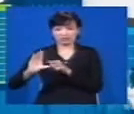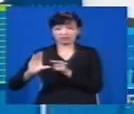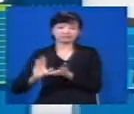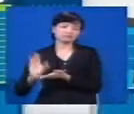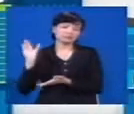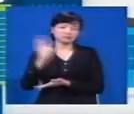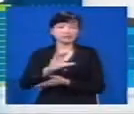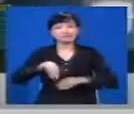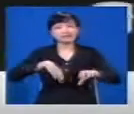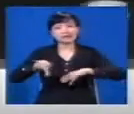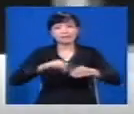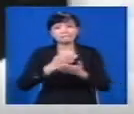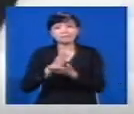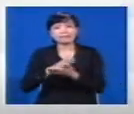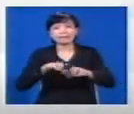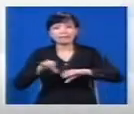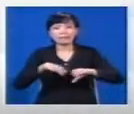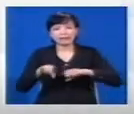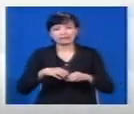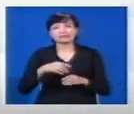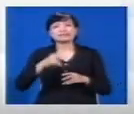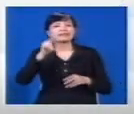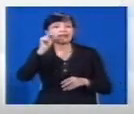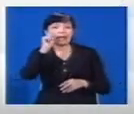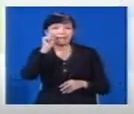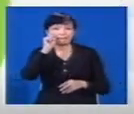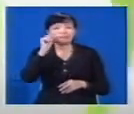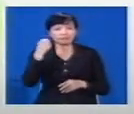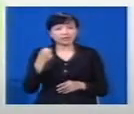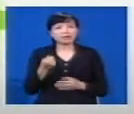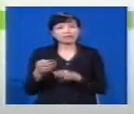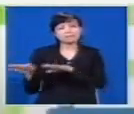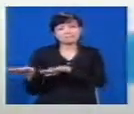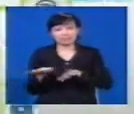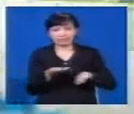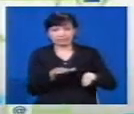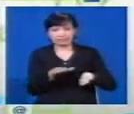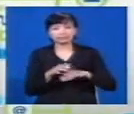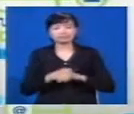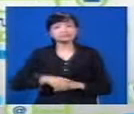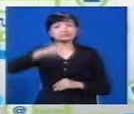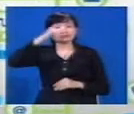ศักยภาพของไทยในการรับมือกับวิกฤตน้ำทุกรูปแบบซึ่ง